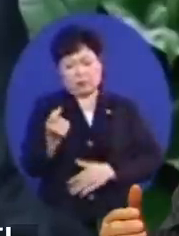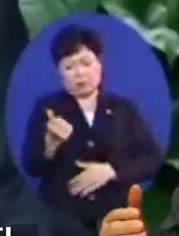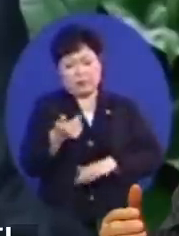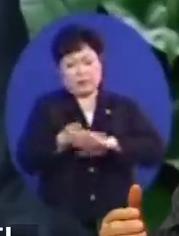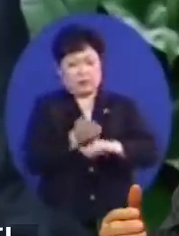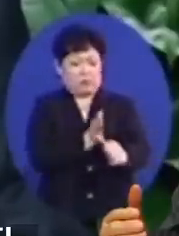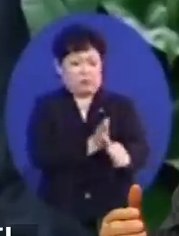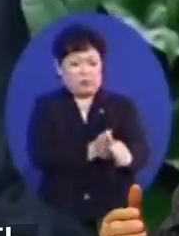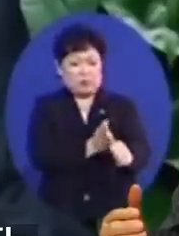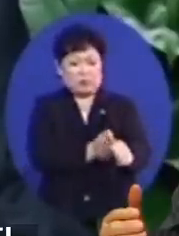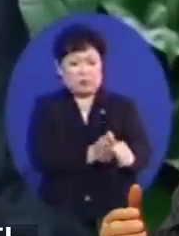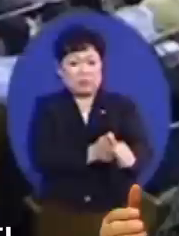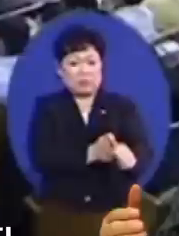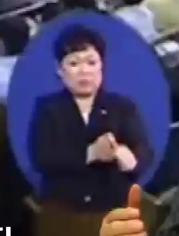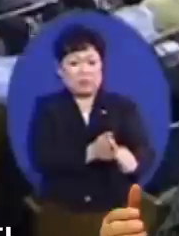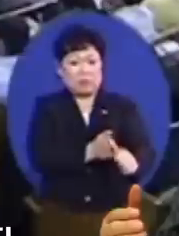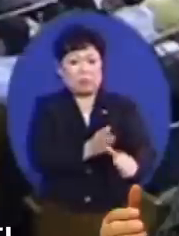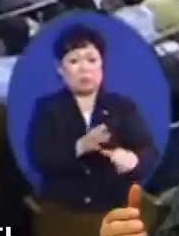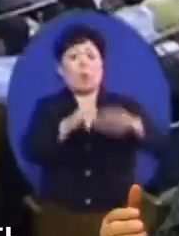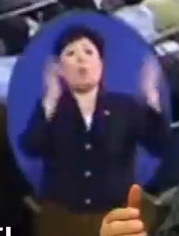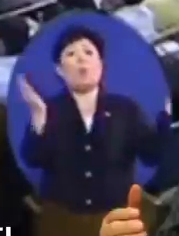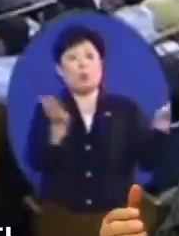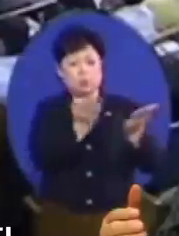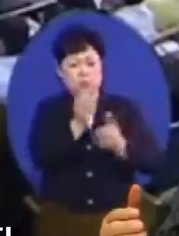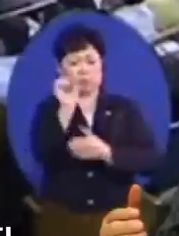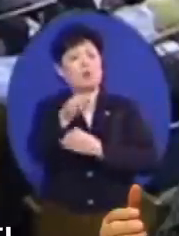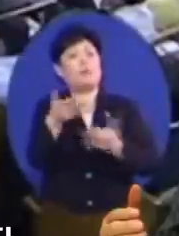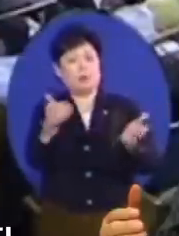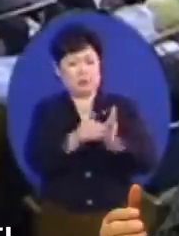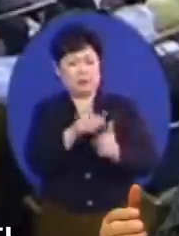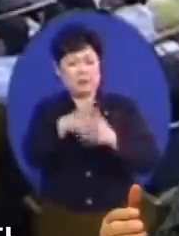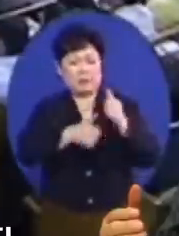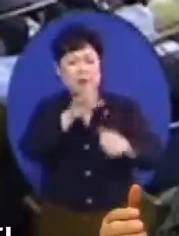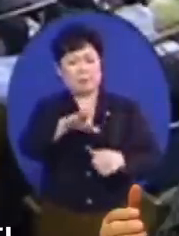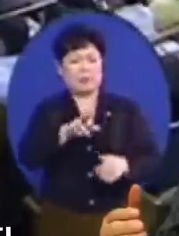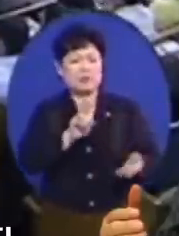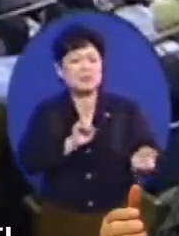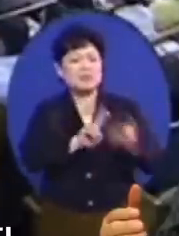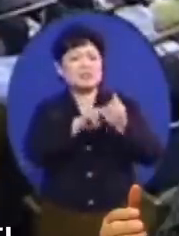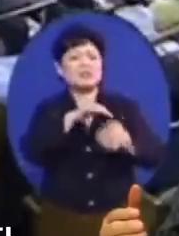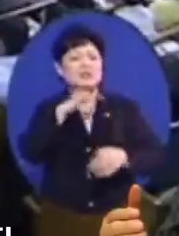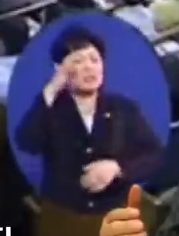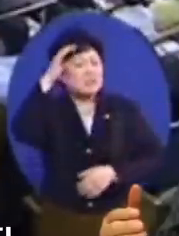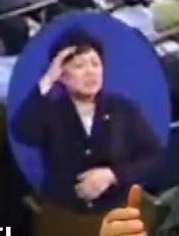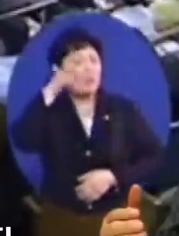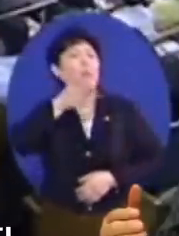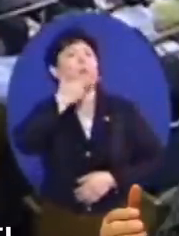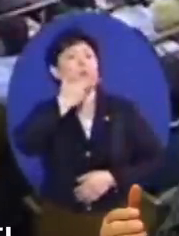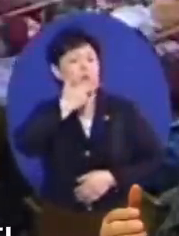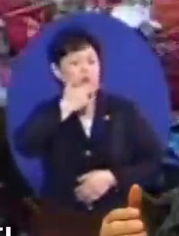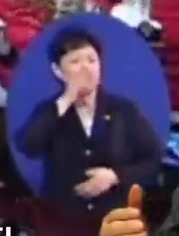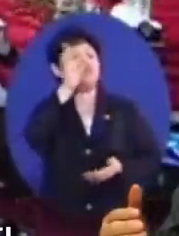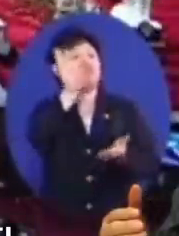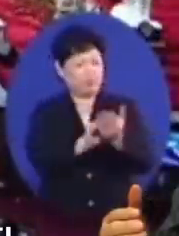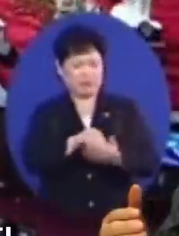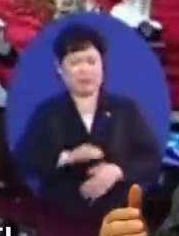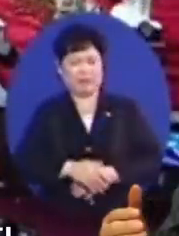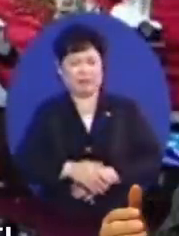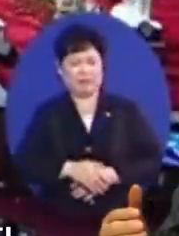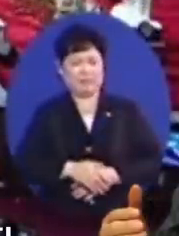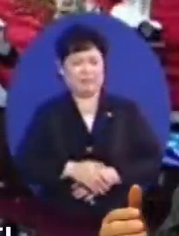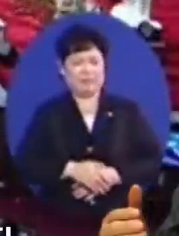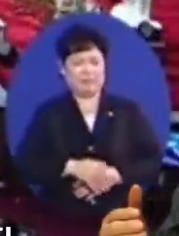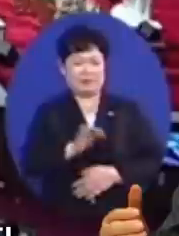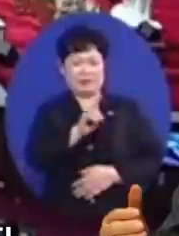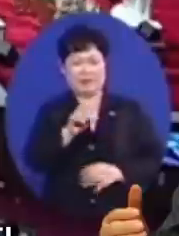구하는데 허락 안 해줄 테기 있겠습니까? 우리가 너무 하나님 앞에 기적을 기대하지 않은 것이 다른 것입니다. 우리의 적